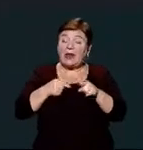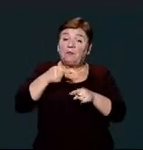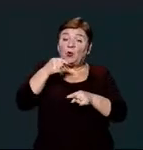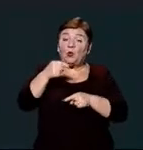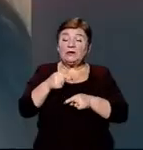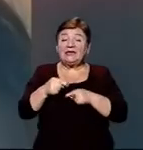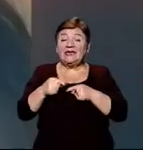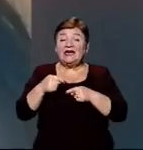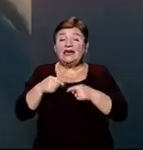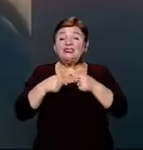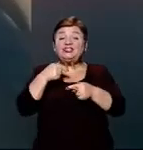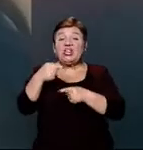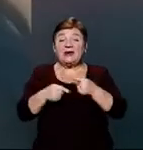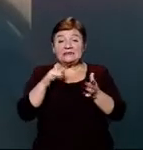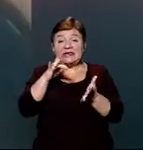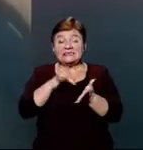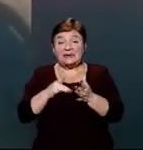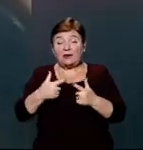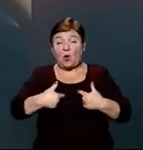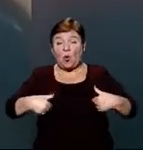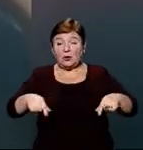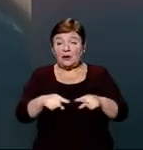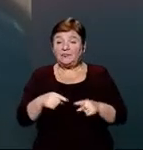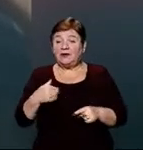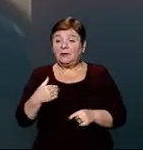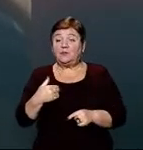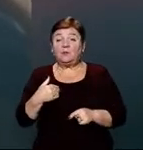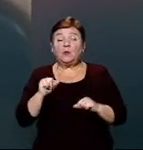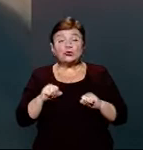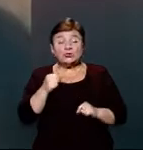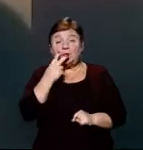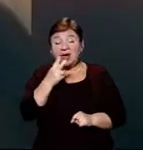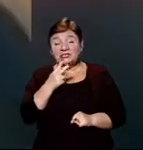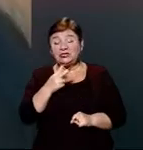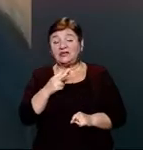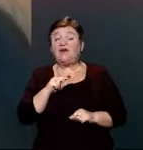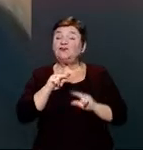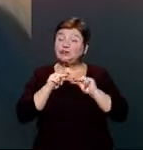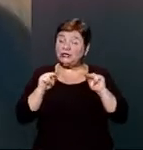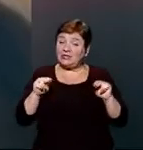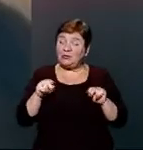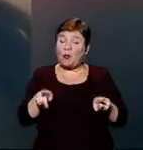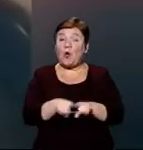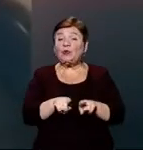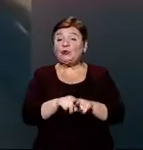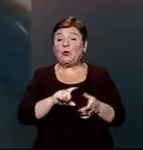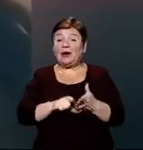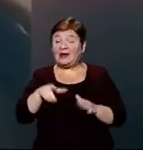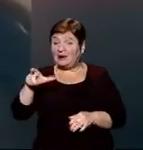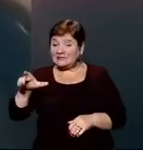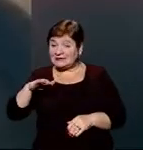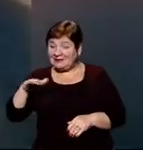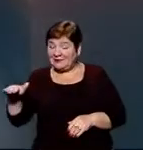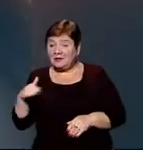центр кола. Можна побачити улюблену вчительку, своїх однокласників, ну,